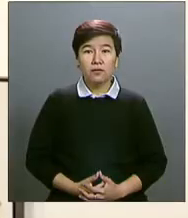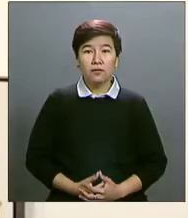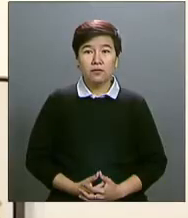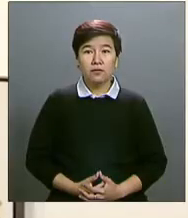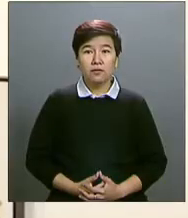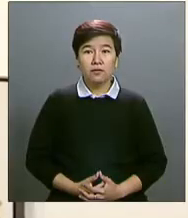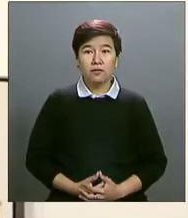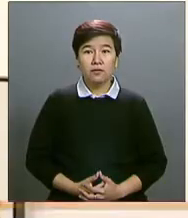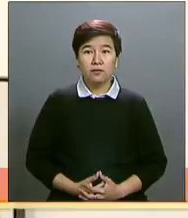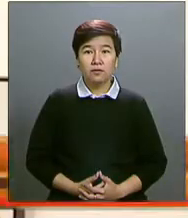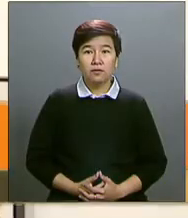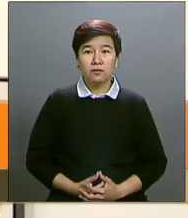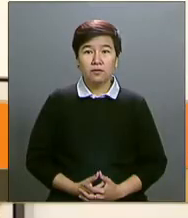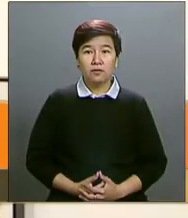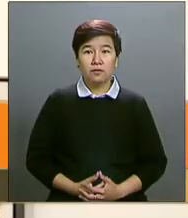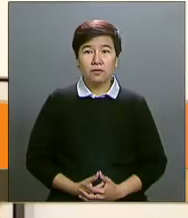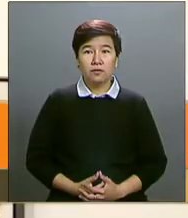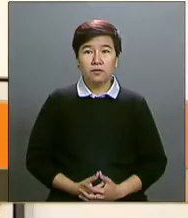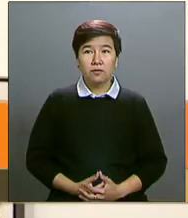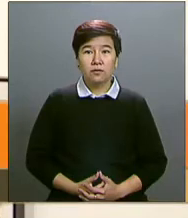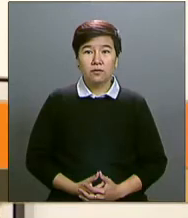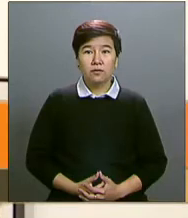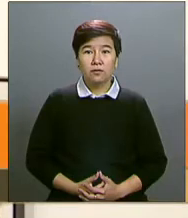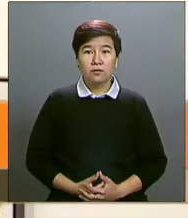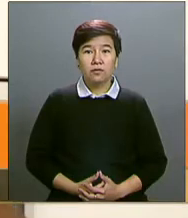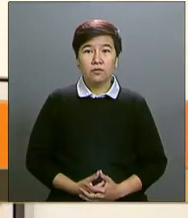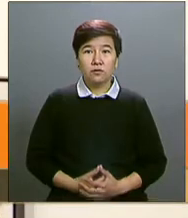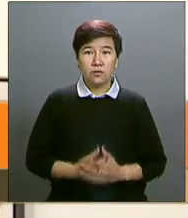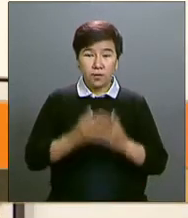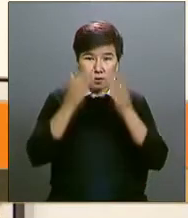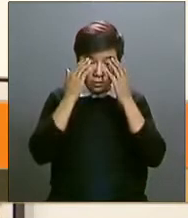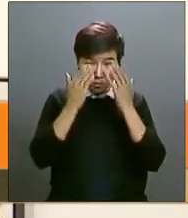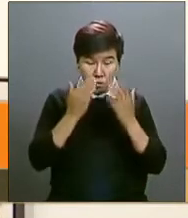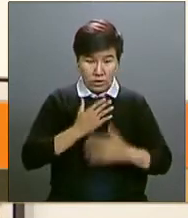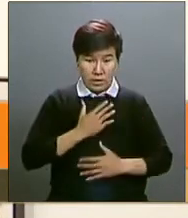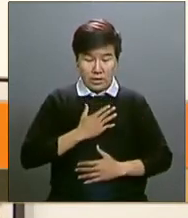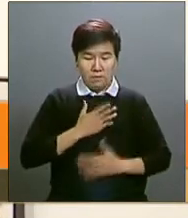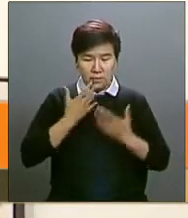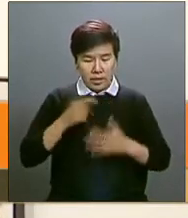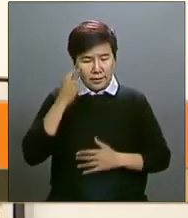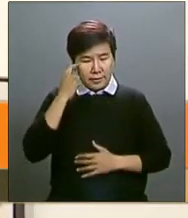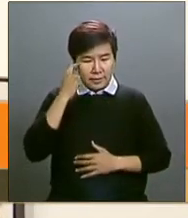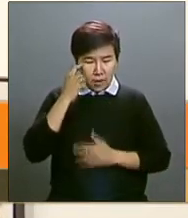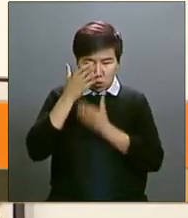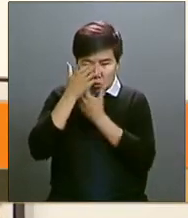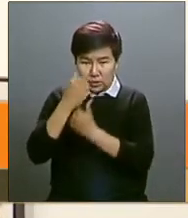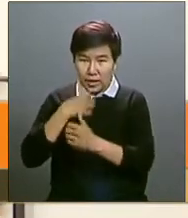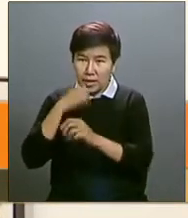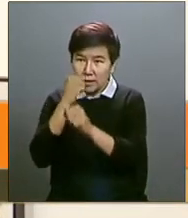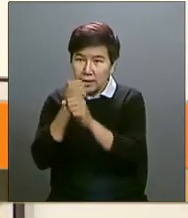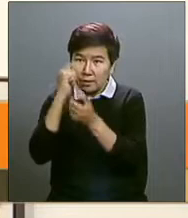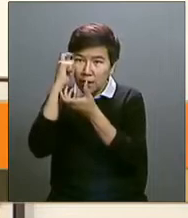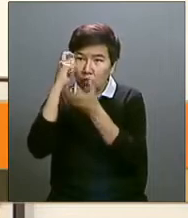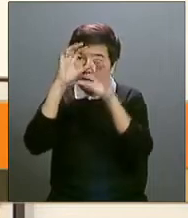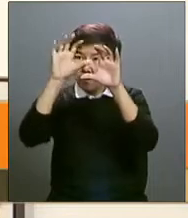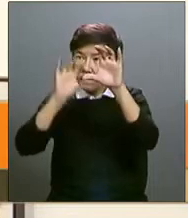เป็นมุสลิมแล้วก็ทำงานในทางวิชาการแล้วก็เริ่มมาทำงานใช้ศิลปะหรือภาพถ่ายเนี่ยมาทำงานกับมันเนี่ยเราก็เลยรู้สึกว่าเราอยากจะลองน